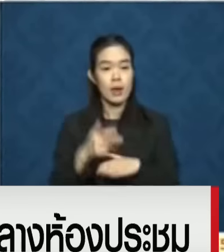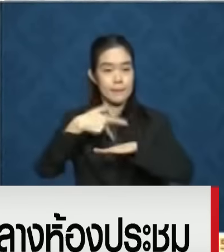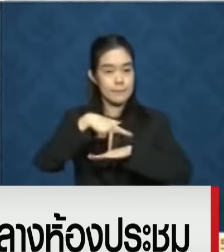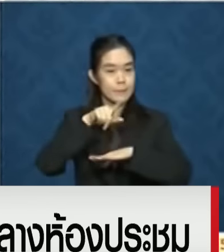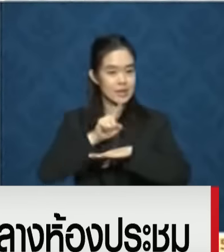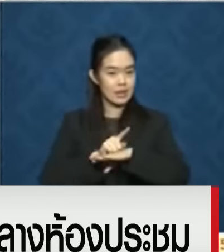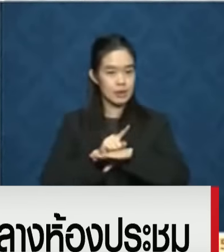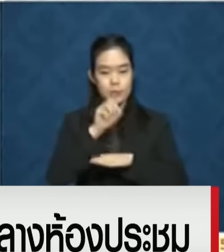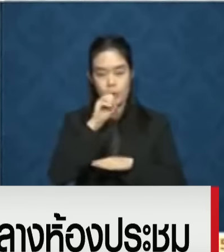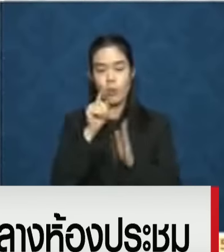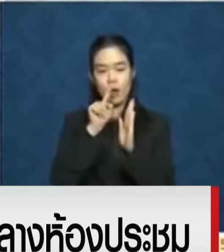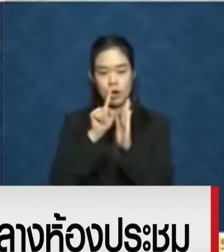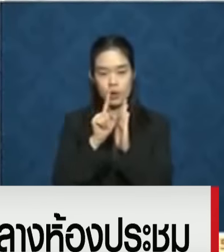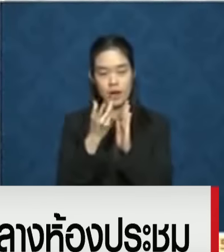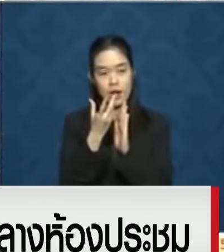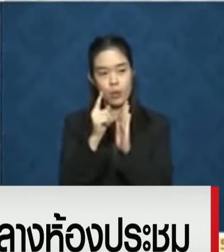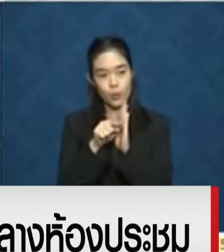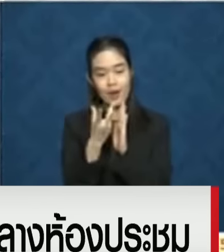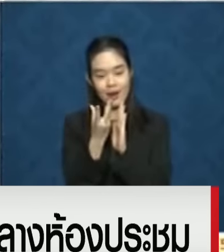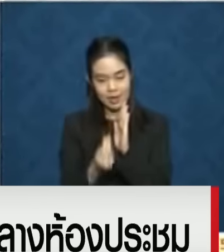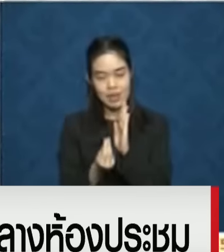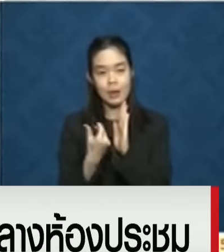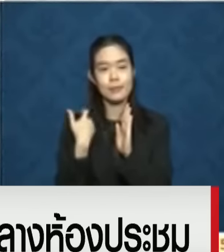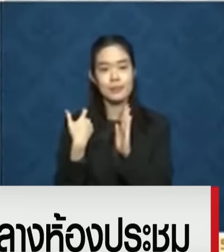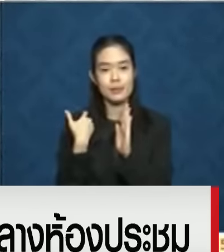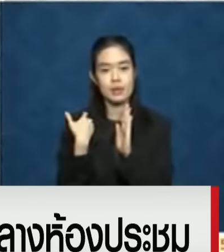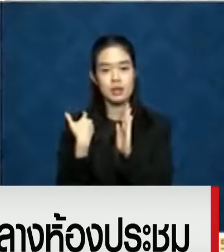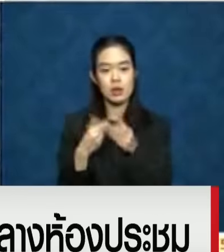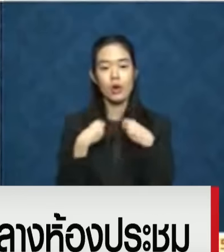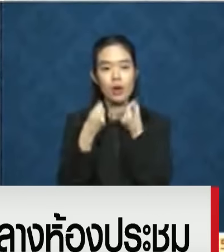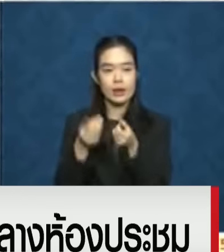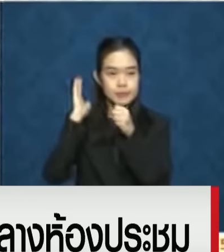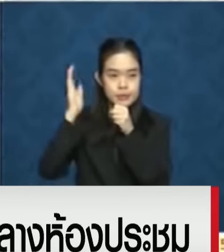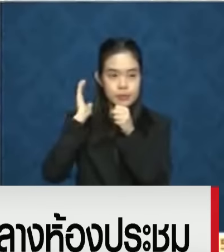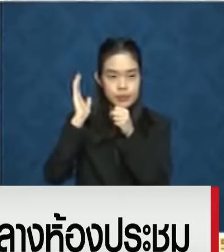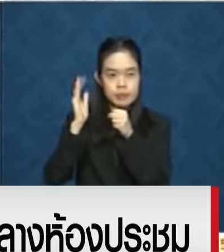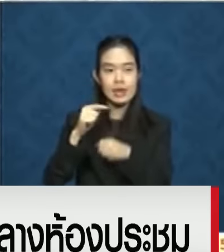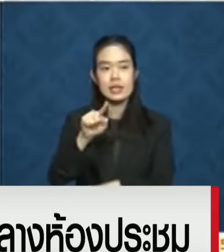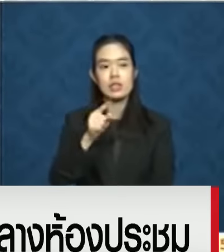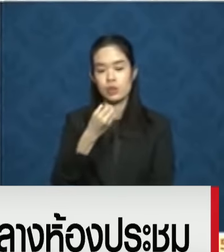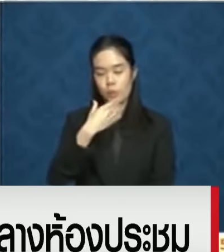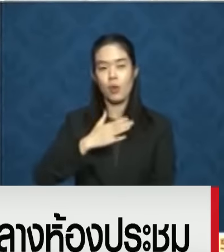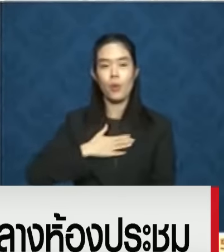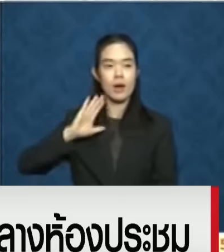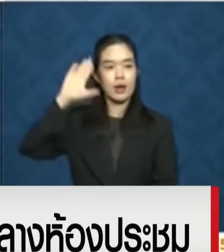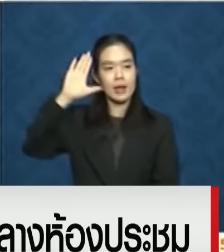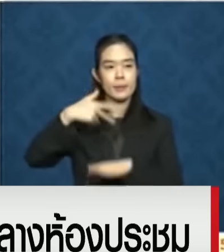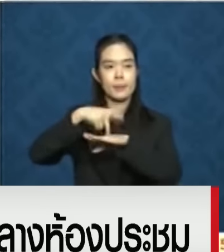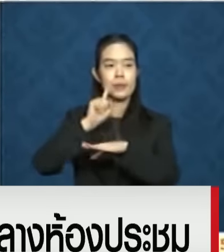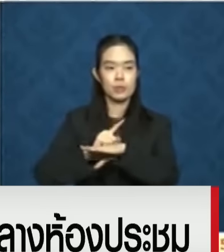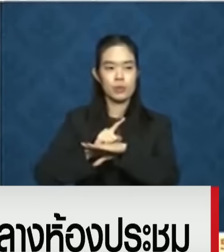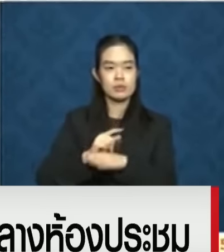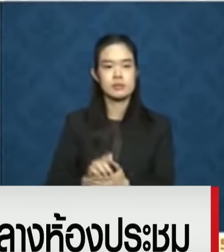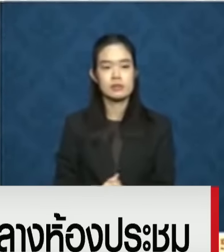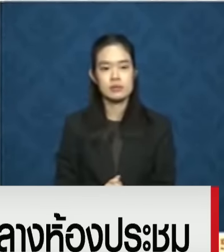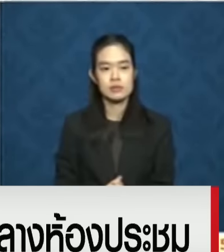ประธานบอกประธานไม่มีความเป็นกลางไม่ได้ถามผู้ประท้วงก็คือส.สภูมิใจไทยท่านตะกี้ว่าผิดระเบียบข้อบังคับอะไรต้อง